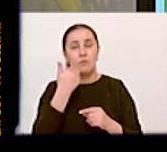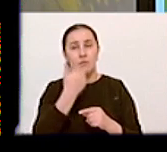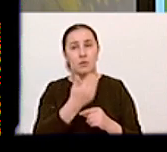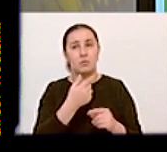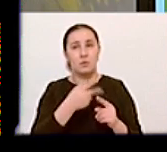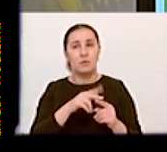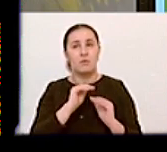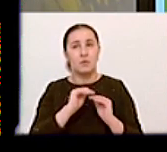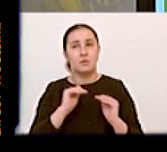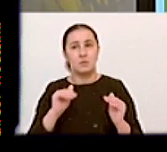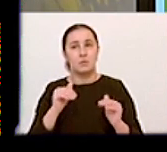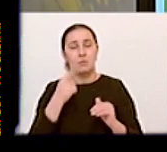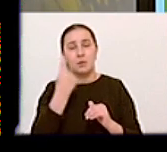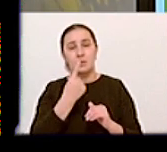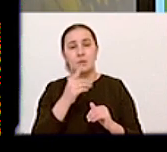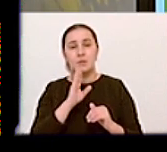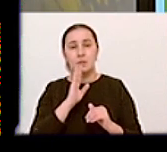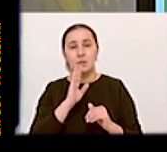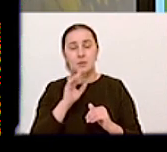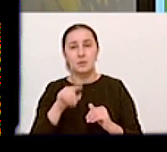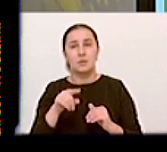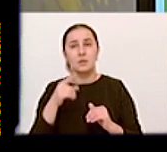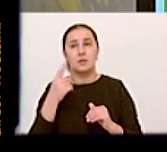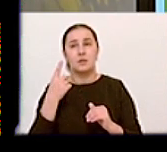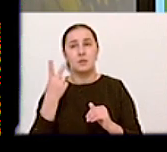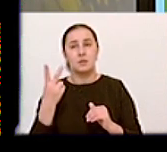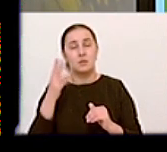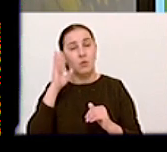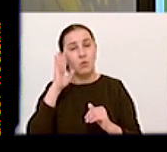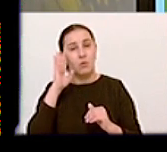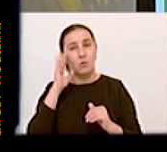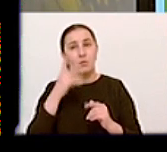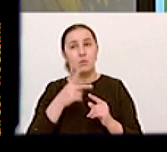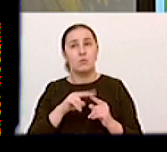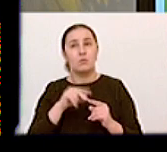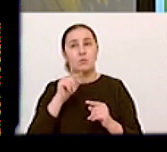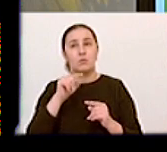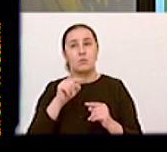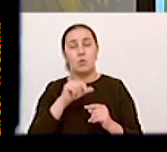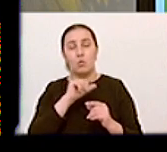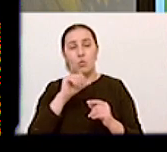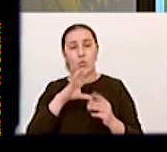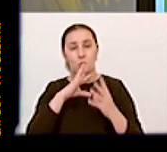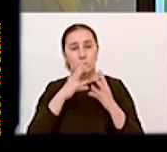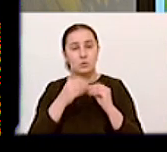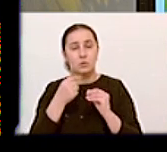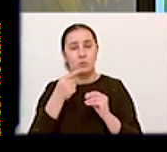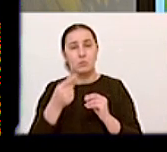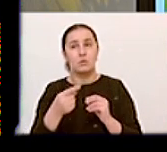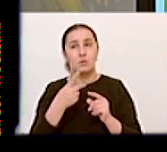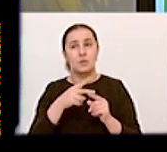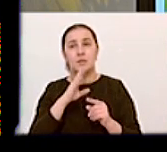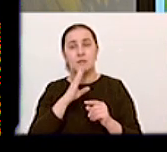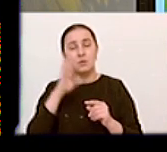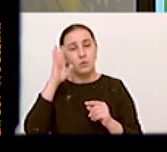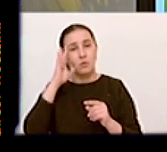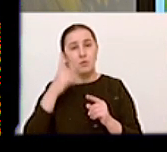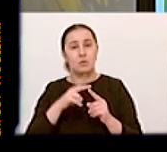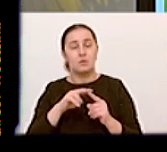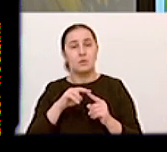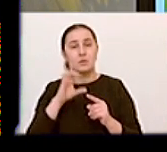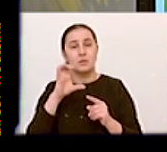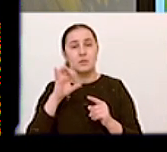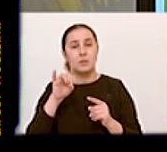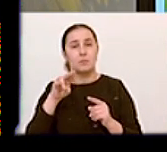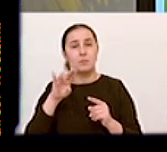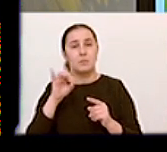ularni farzandlari birinchisi qiz hamda ikkita o'g'il. O'zaro bu qiz va o'g'illar sipslar